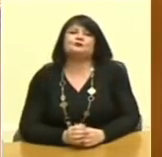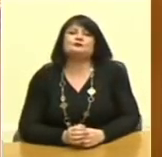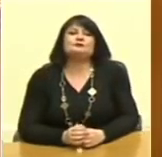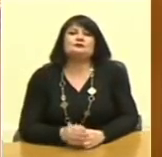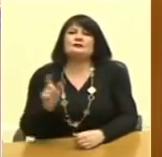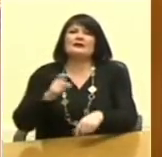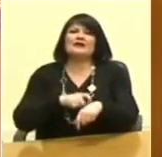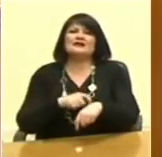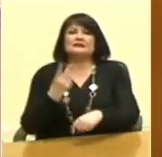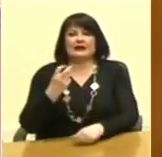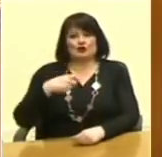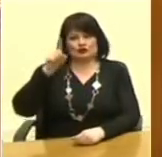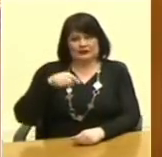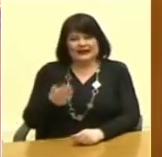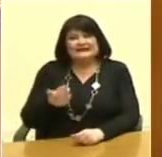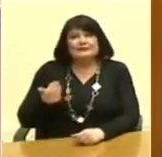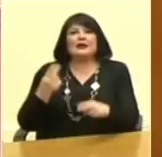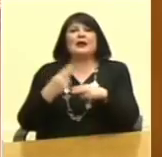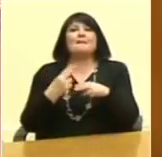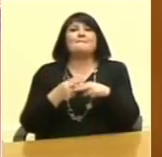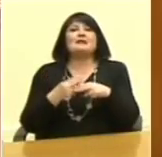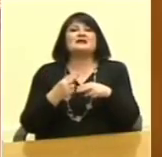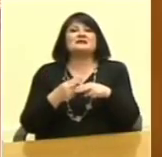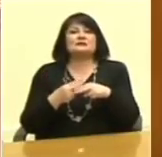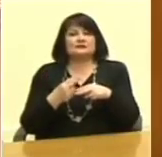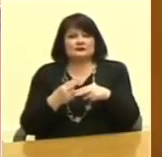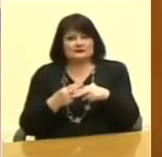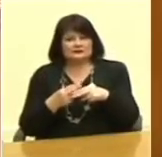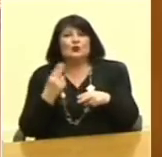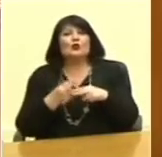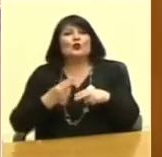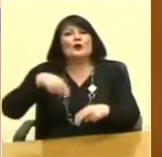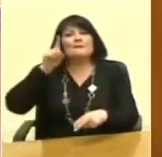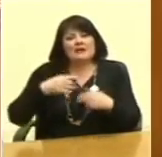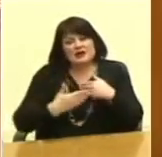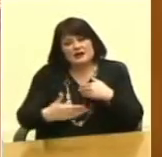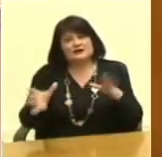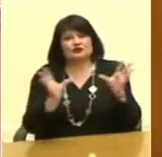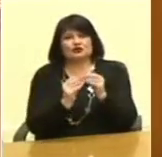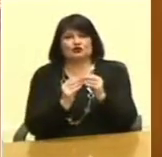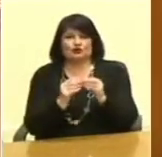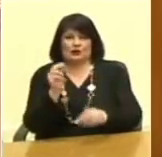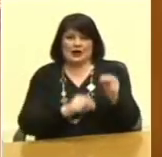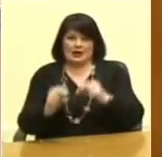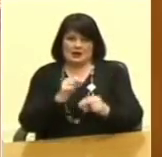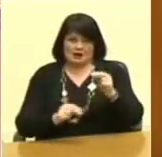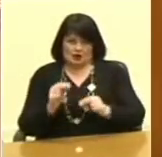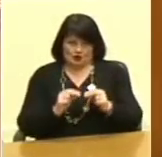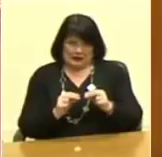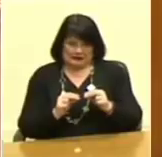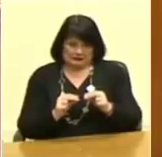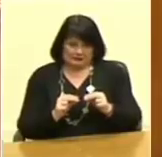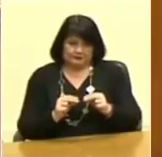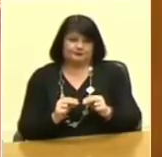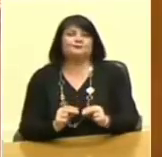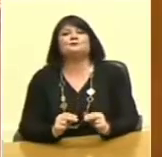Βρισκόμαστε 20 μέρες πριν τις επίσης κρίσιμες μέρες εκλογές για την τοπική και την